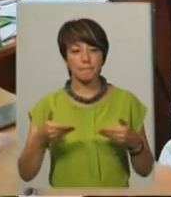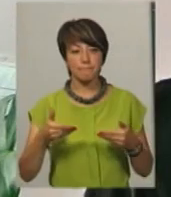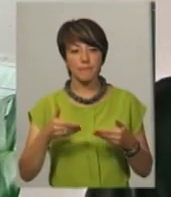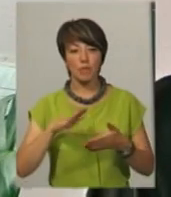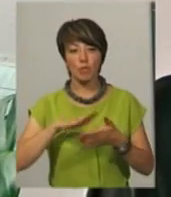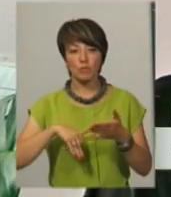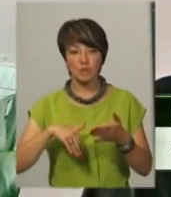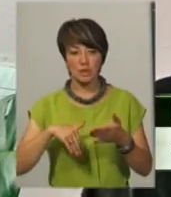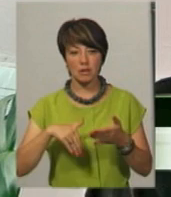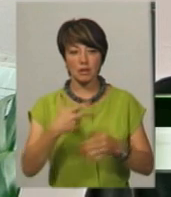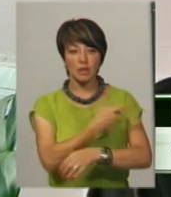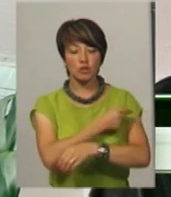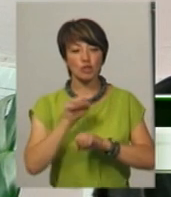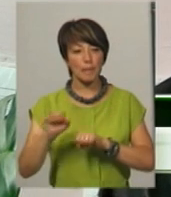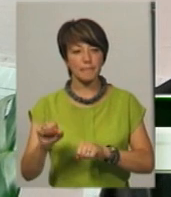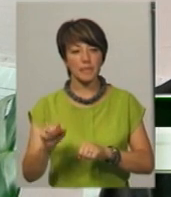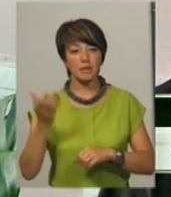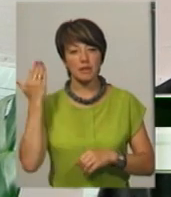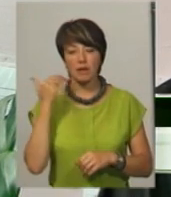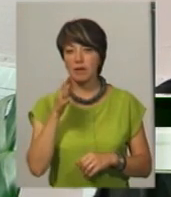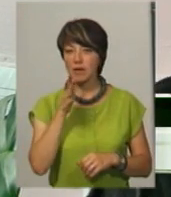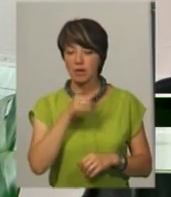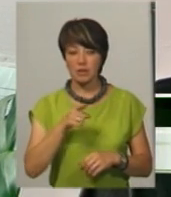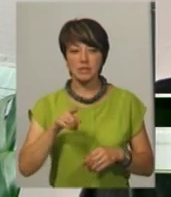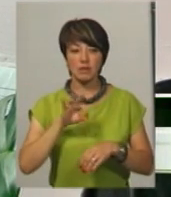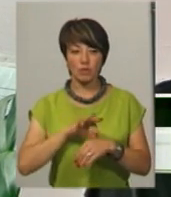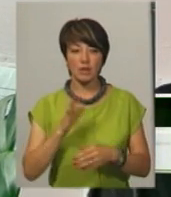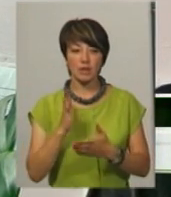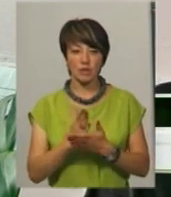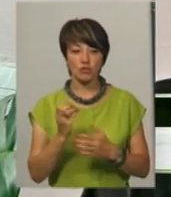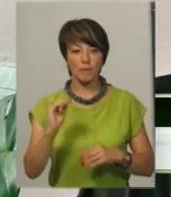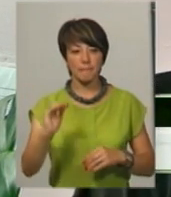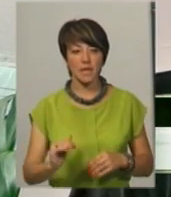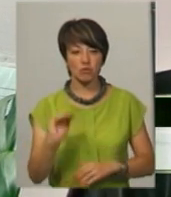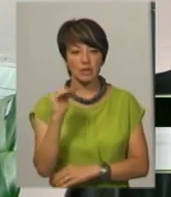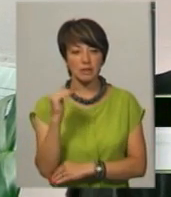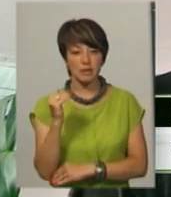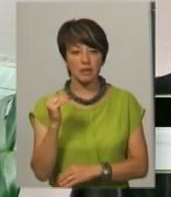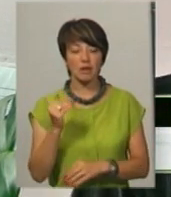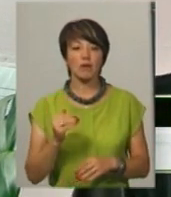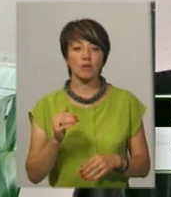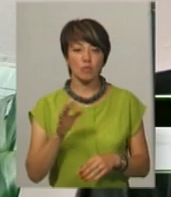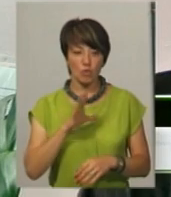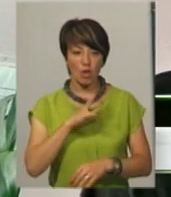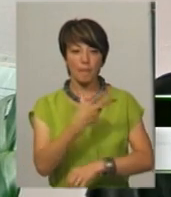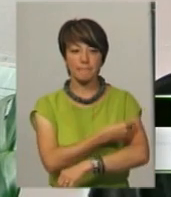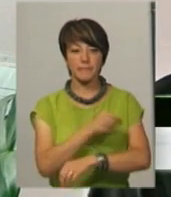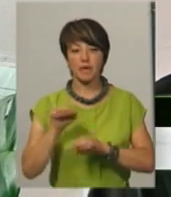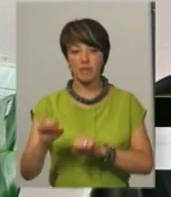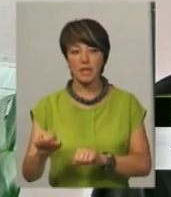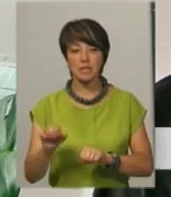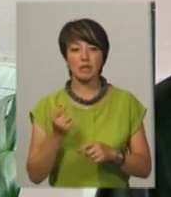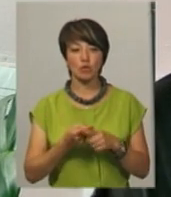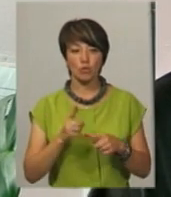пропустили ту щеплення, тому він захворів. Але є ще менша дитина. Вона була привита і